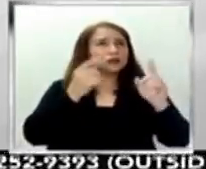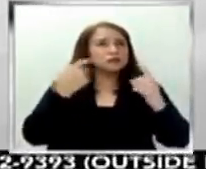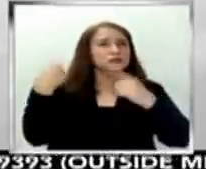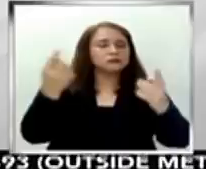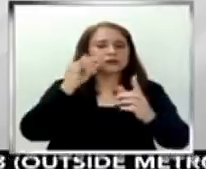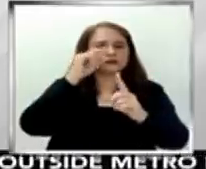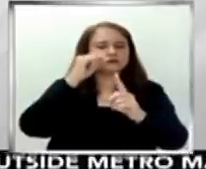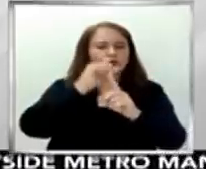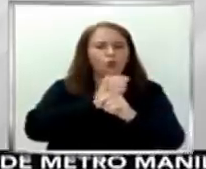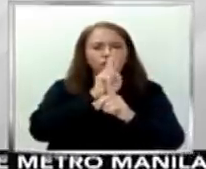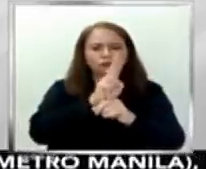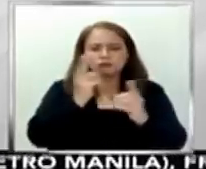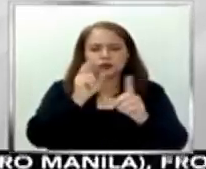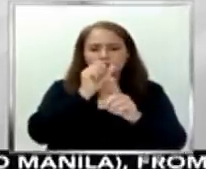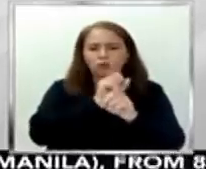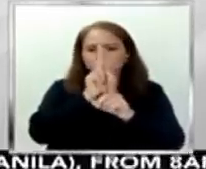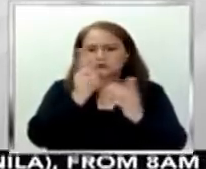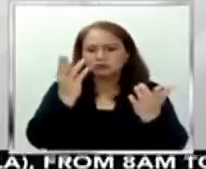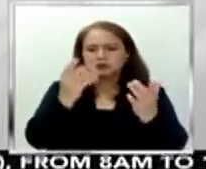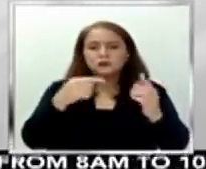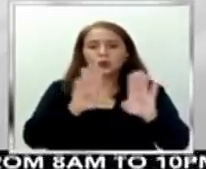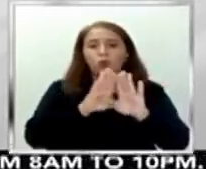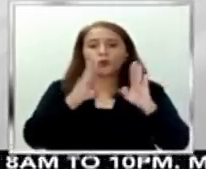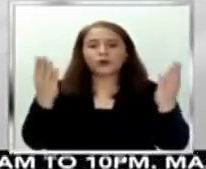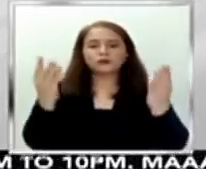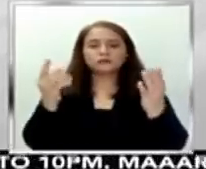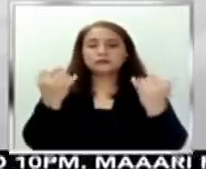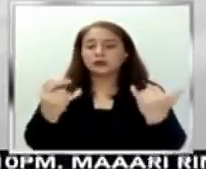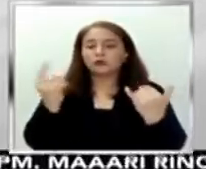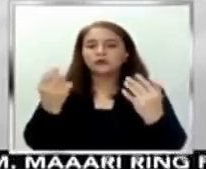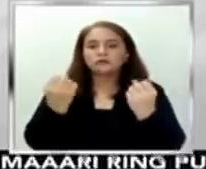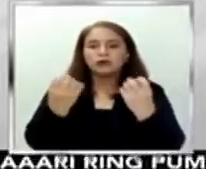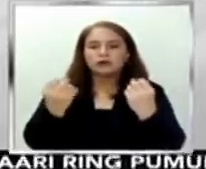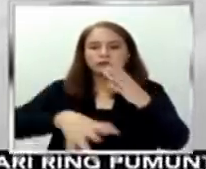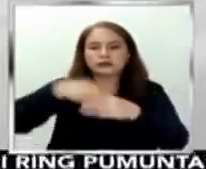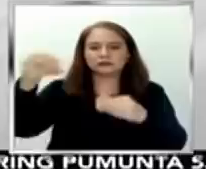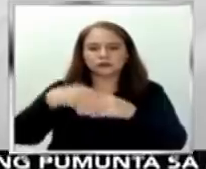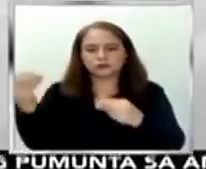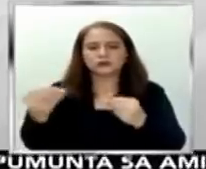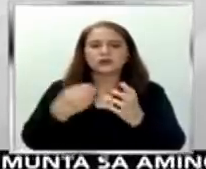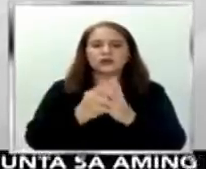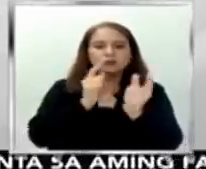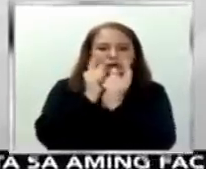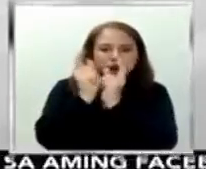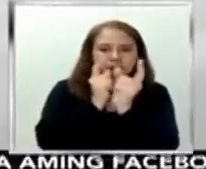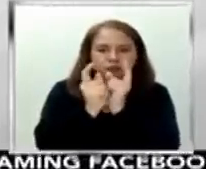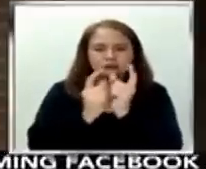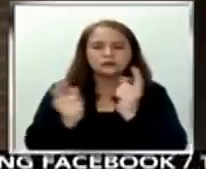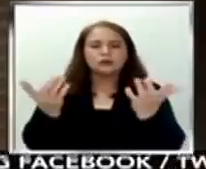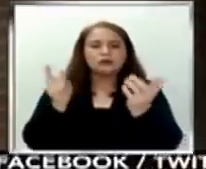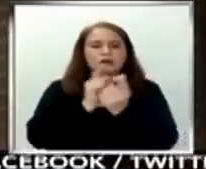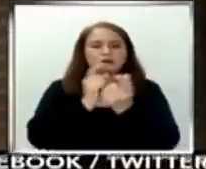siguro beyond the reopening, mas marami lang talagang lumabas at nagkita-kita na. Ang dami ng reunions ngayon